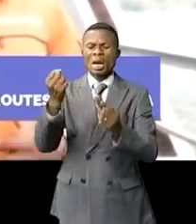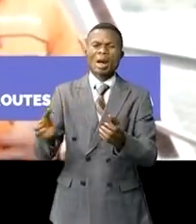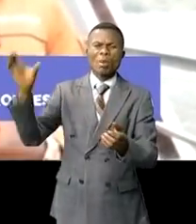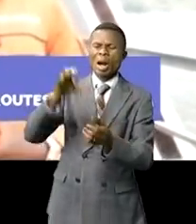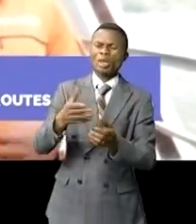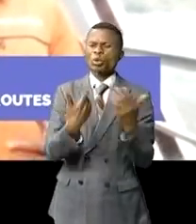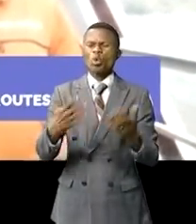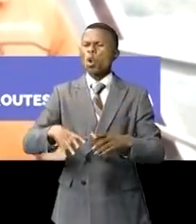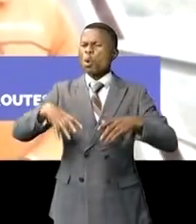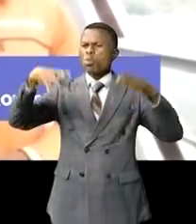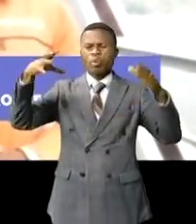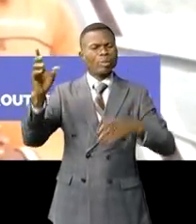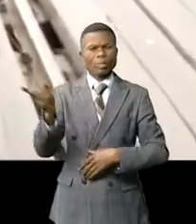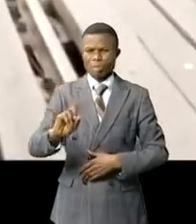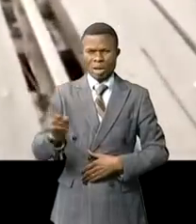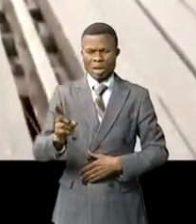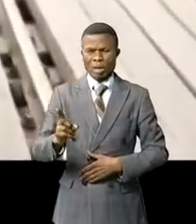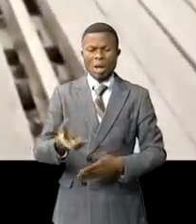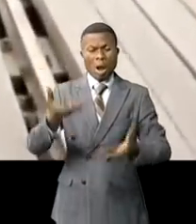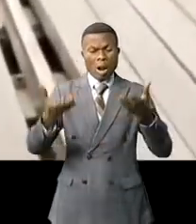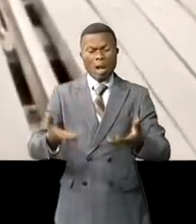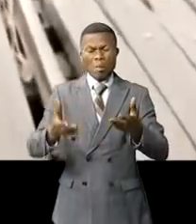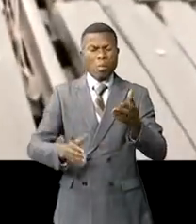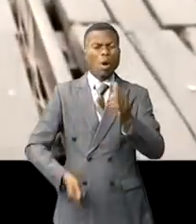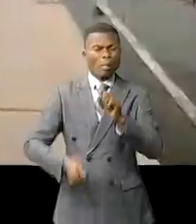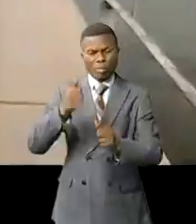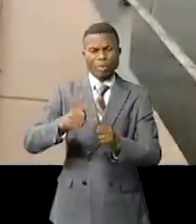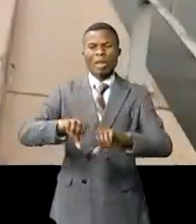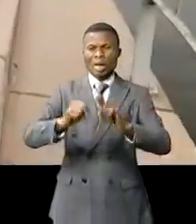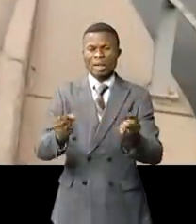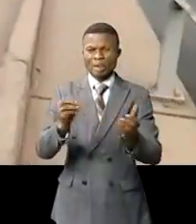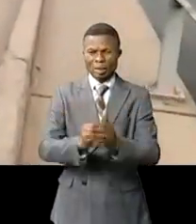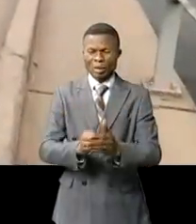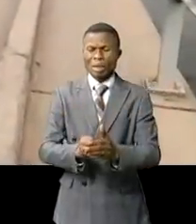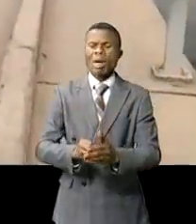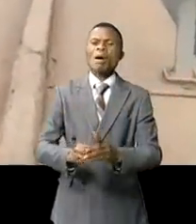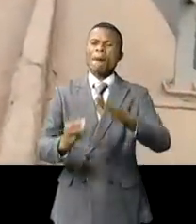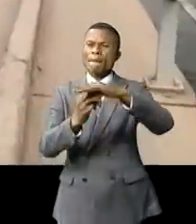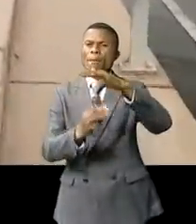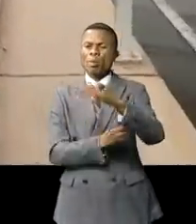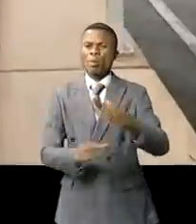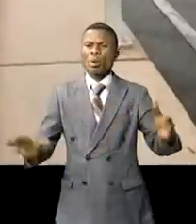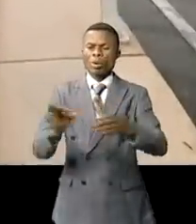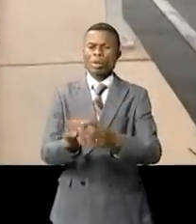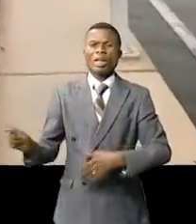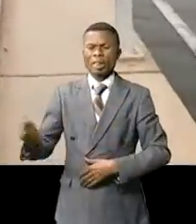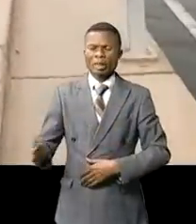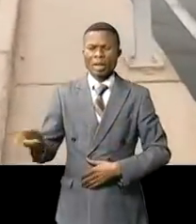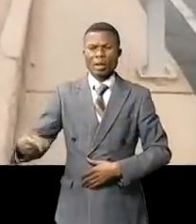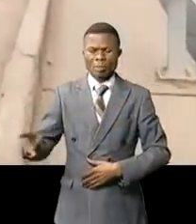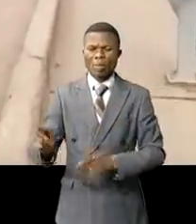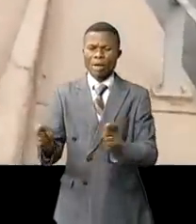convois, il respecte les tonnages. Cette route d'intérêt provincial relie deux territoires de la province